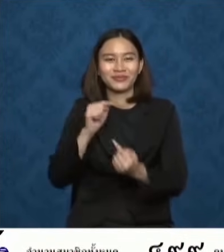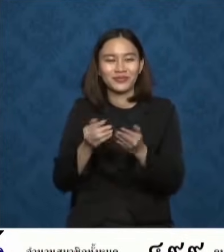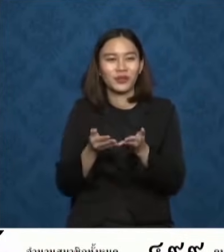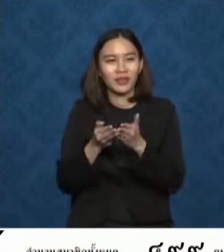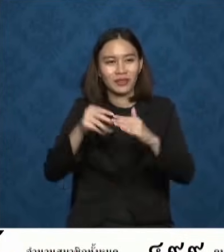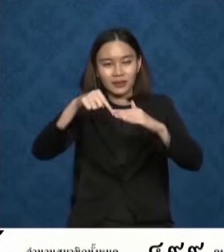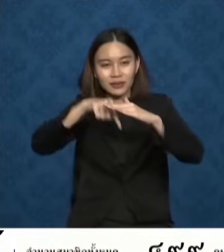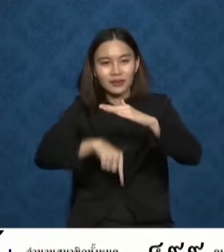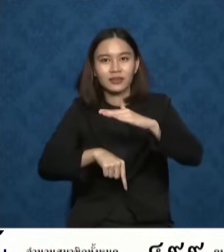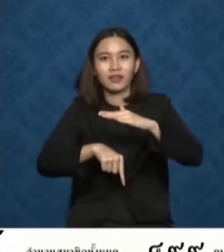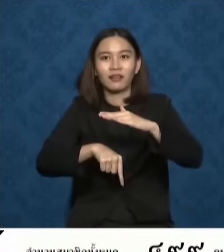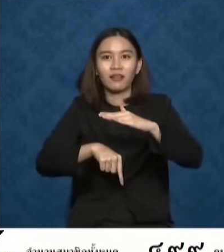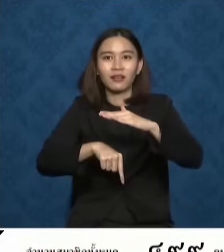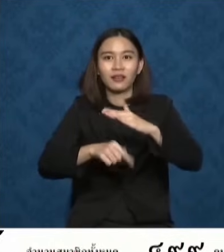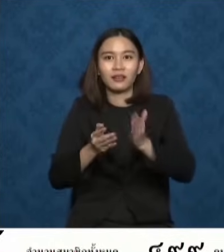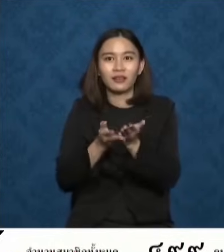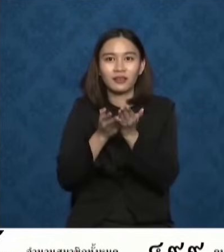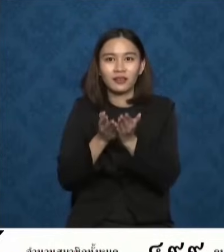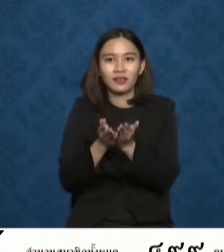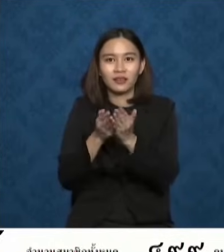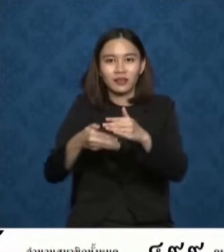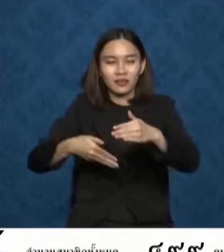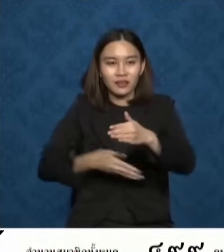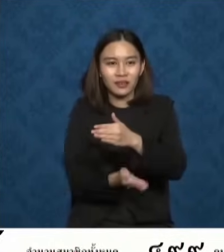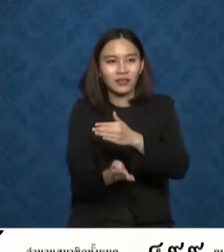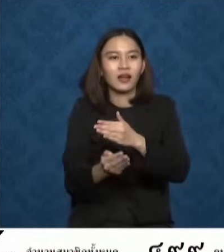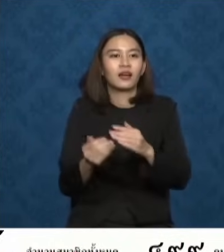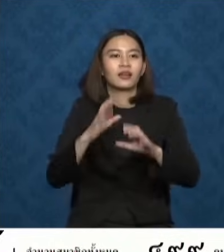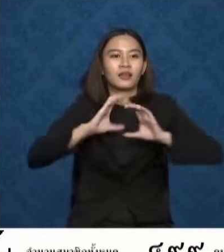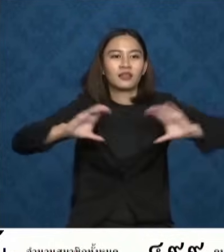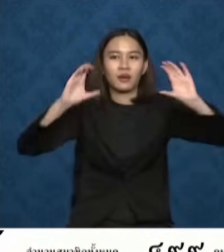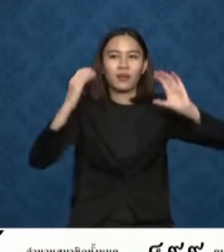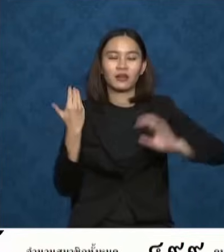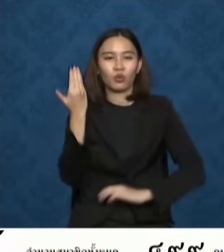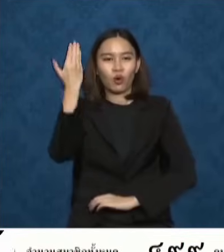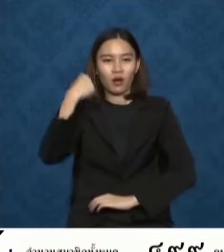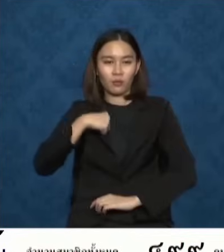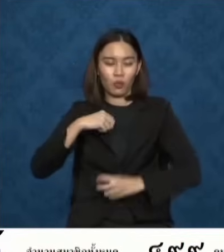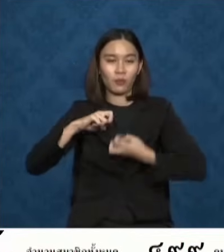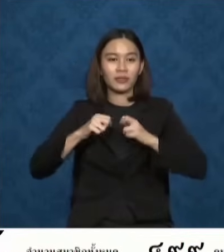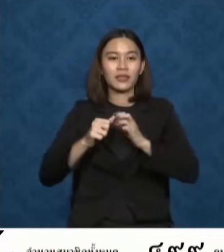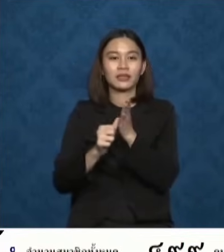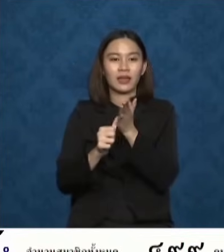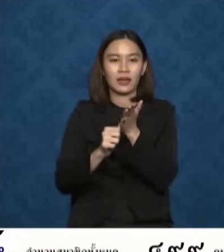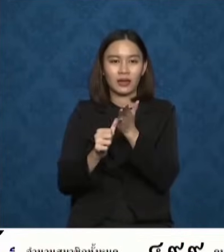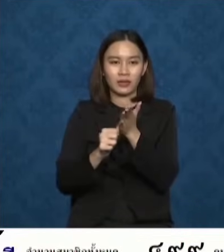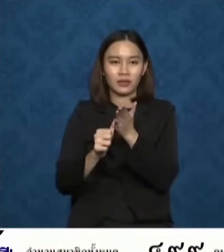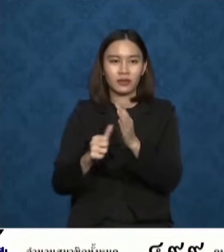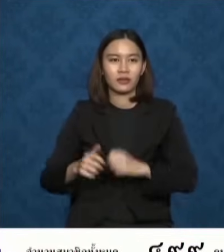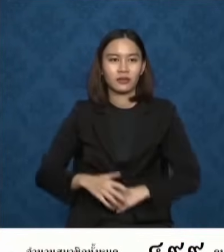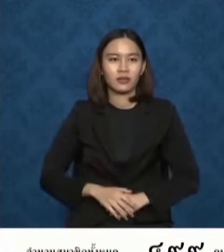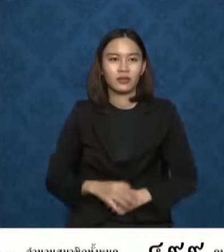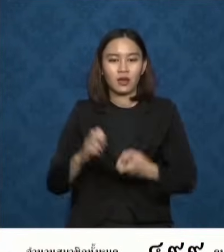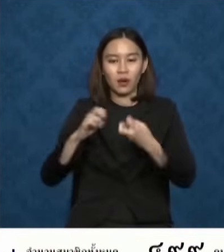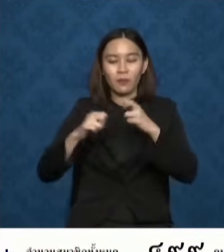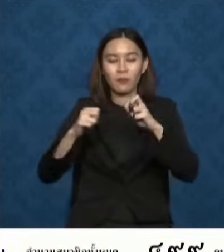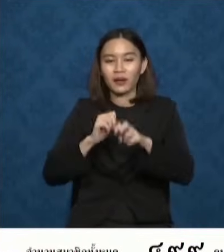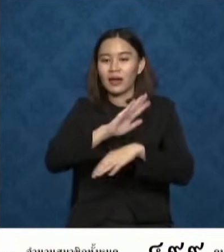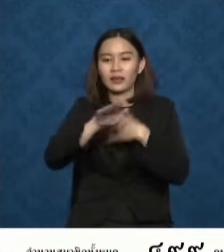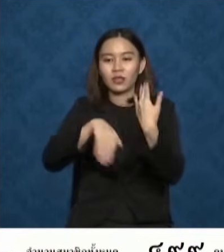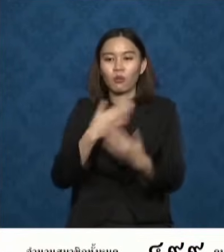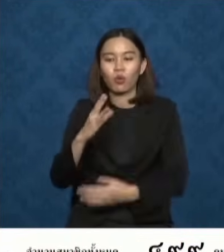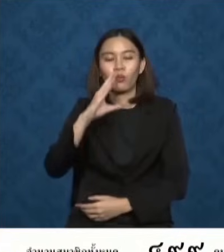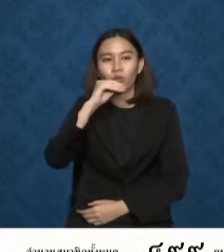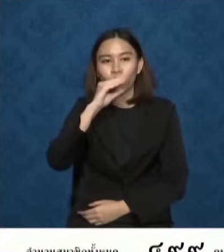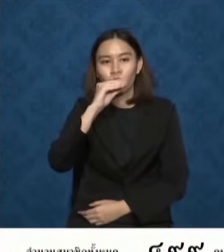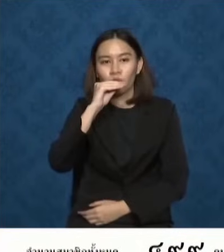ำเนี่ยรัฐบาลก่อนเขาทำไว้นะผมเข้ามาแก้นะไอ้ปัญหาที่ท่านพูดทั้งหมดนี่